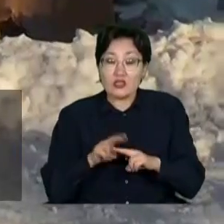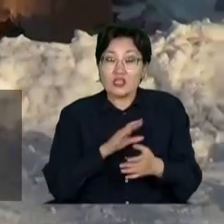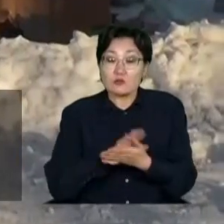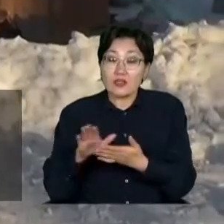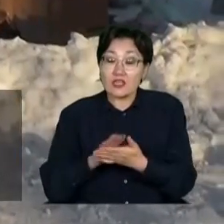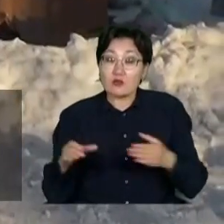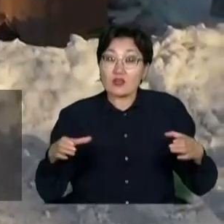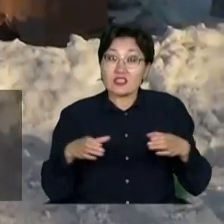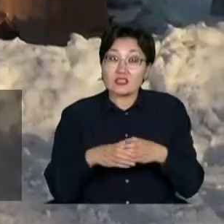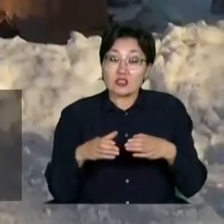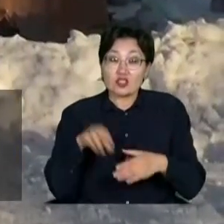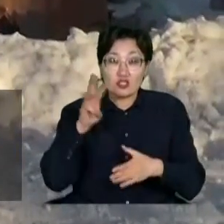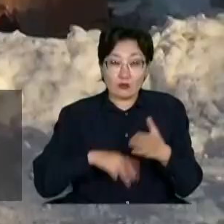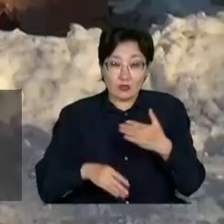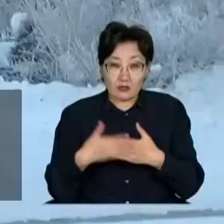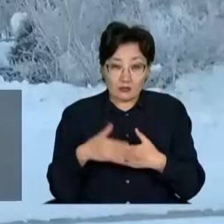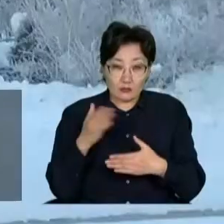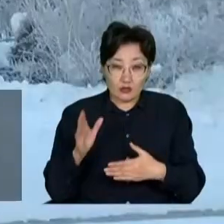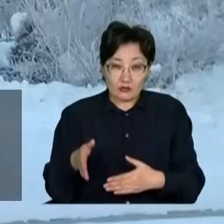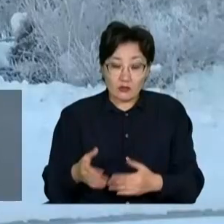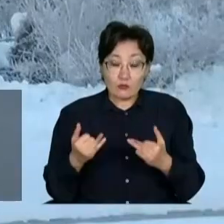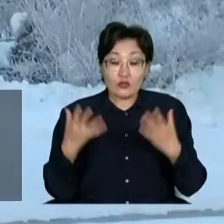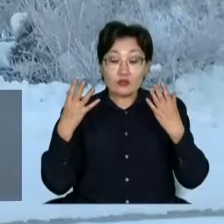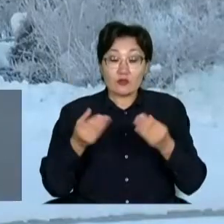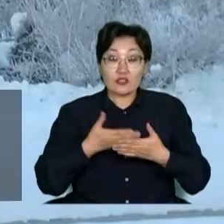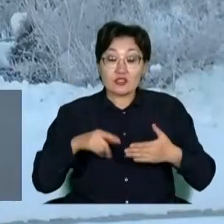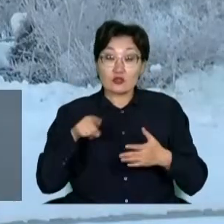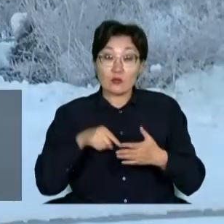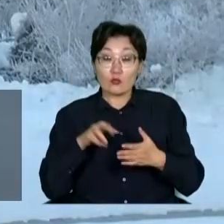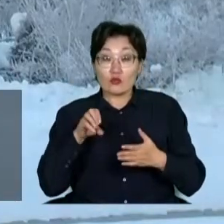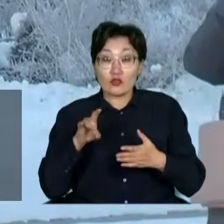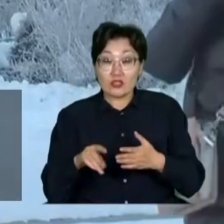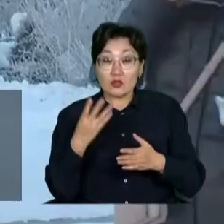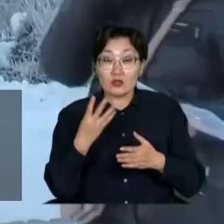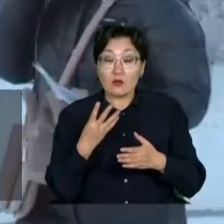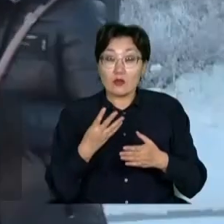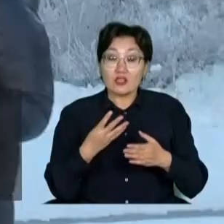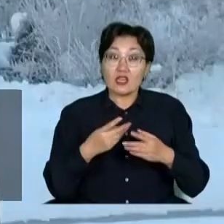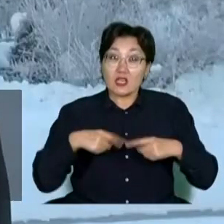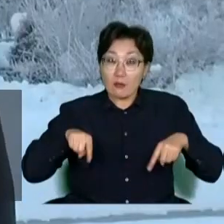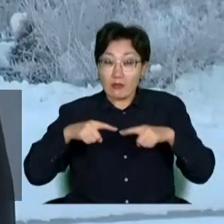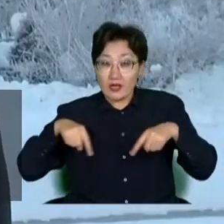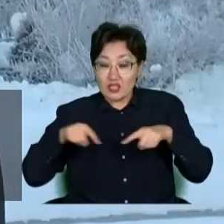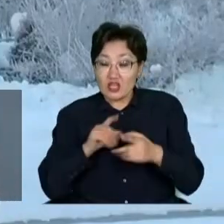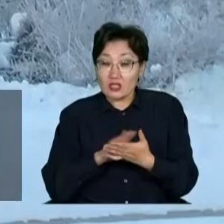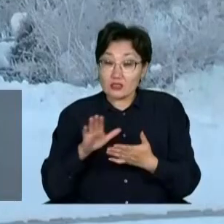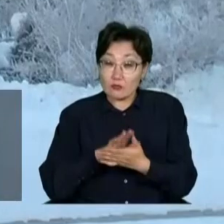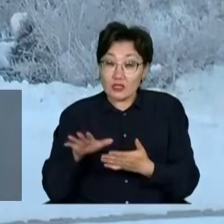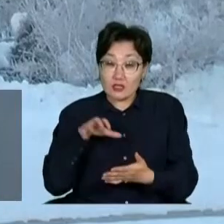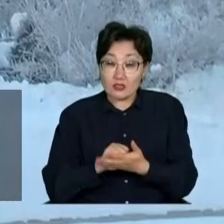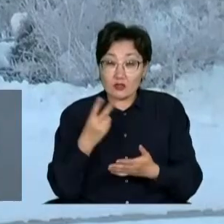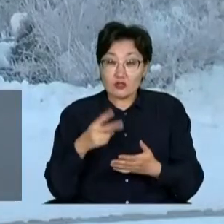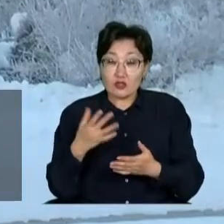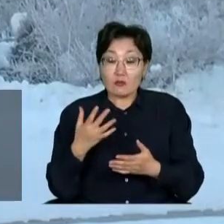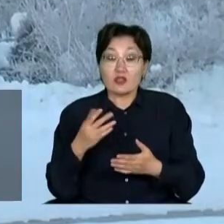шығаратын компанияларға айыппұл салынады. Бүгінгі таңда біз қаланы қоқыстан 4 кәсіпорын шығарады. 25